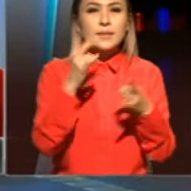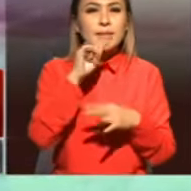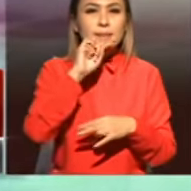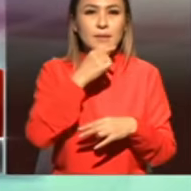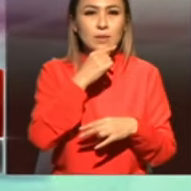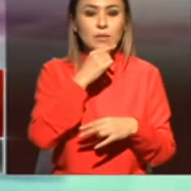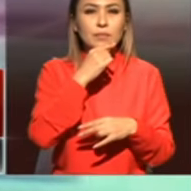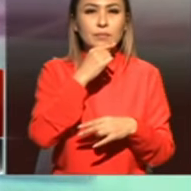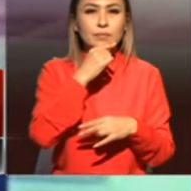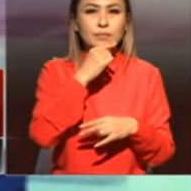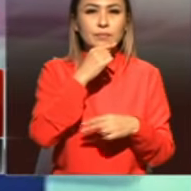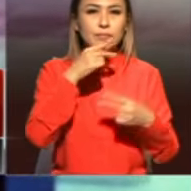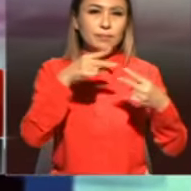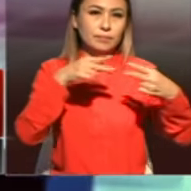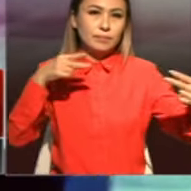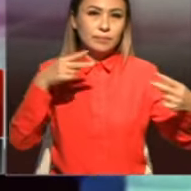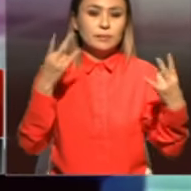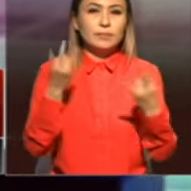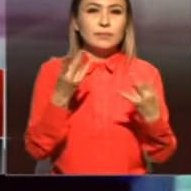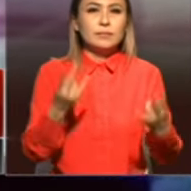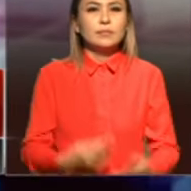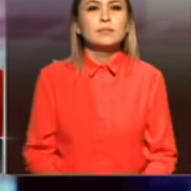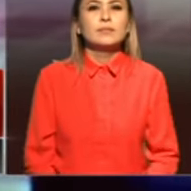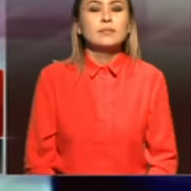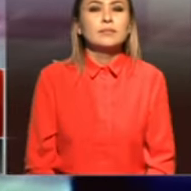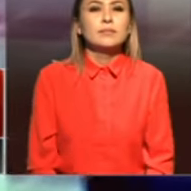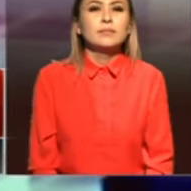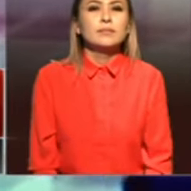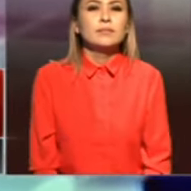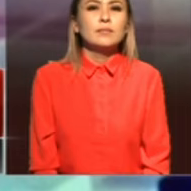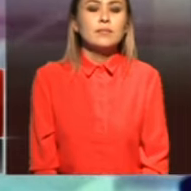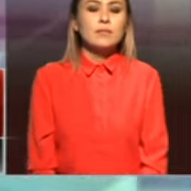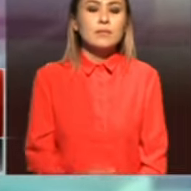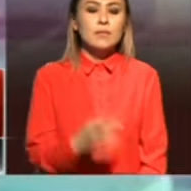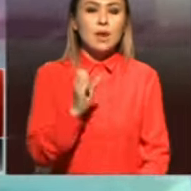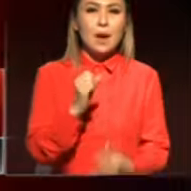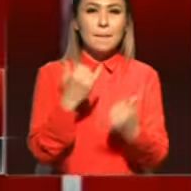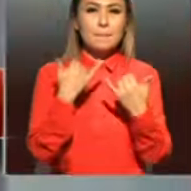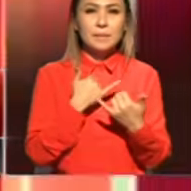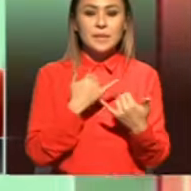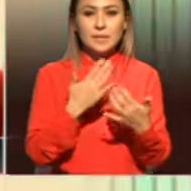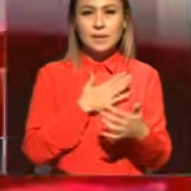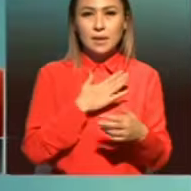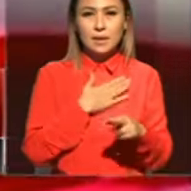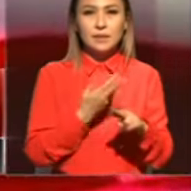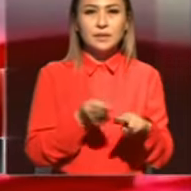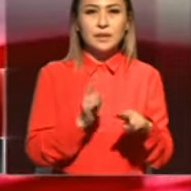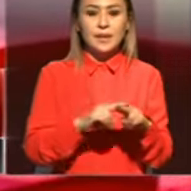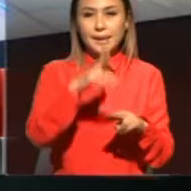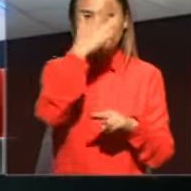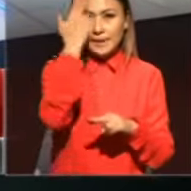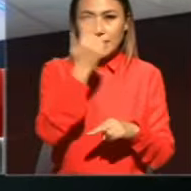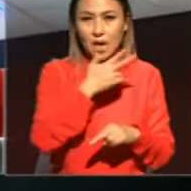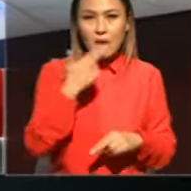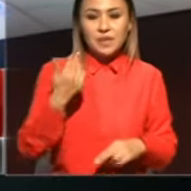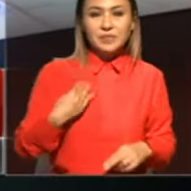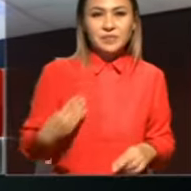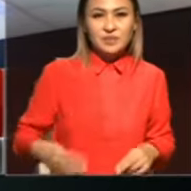экономика қарыздан тез өсу керек деген. Қысқасы. Ал біз қазір ондай Италия сияқты,